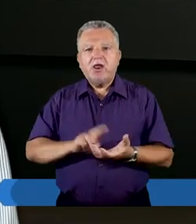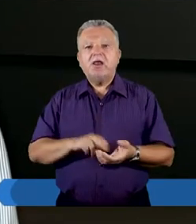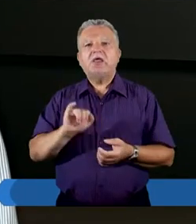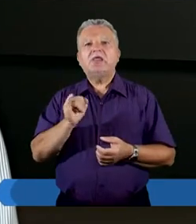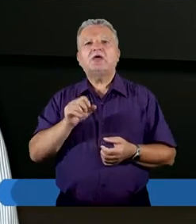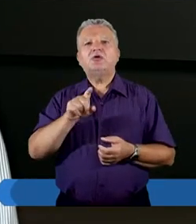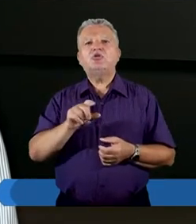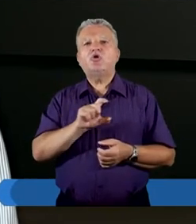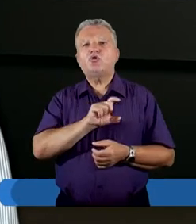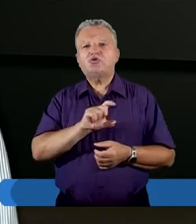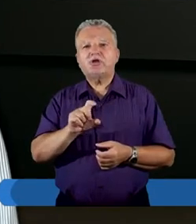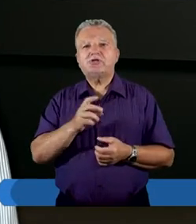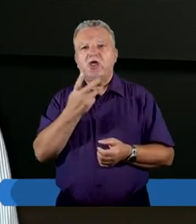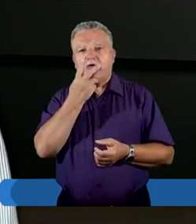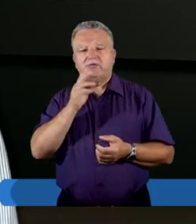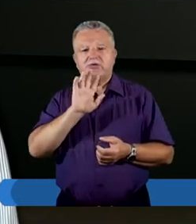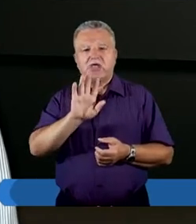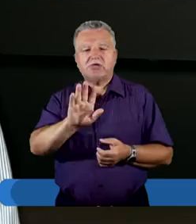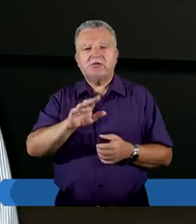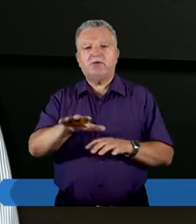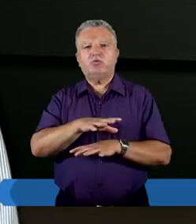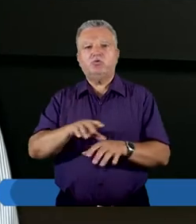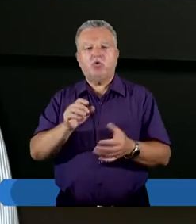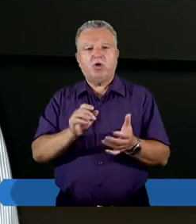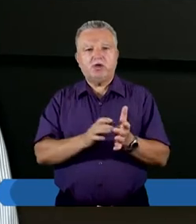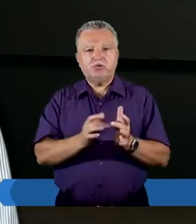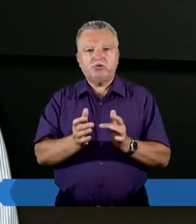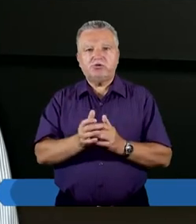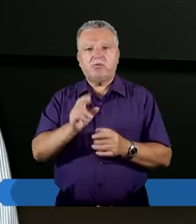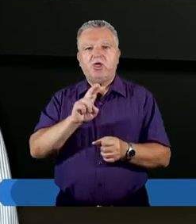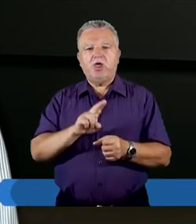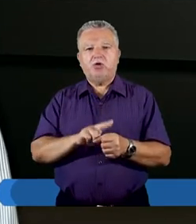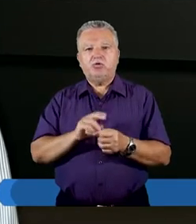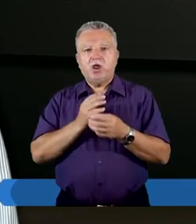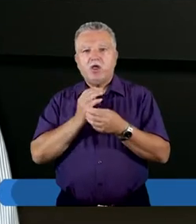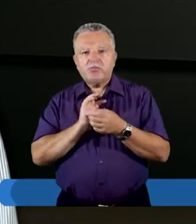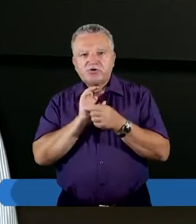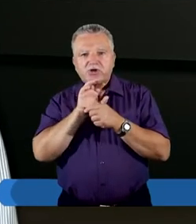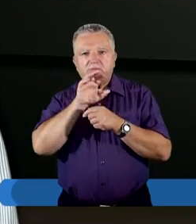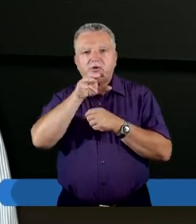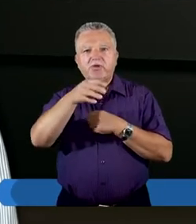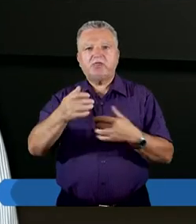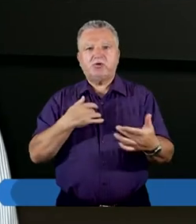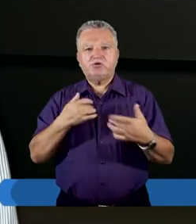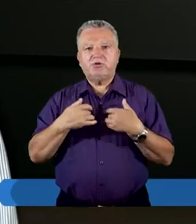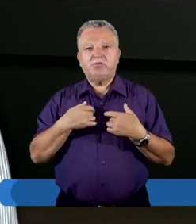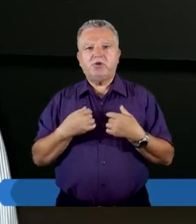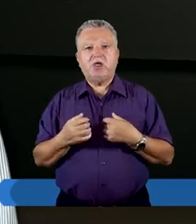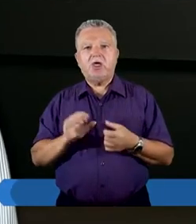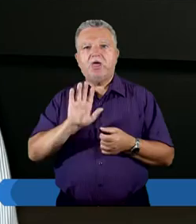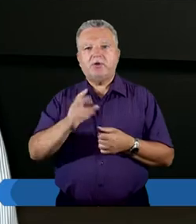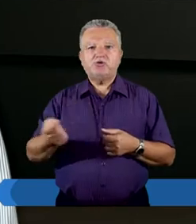na jaki to czas wskazywał działający w nich Duch Chrystusowy, który przepowiadał cierpienia mające przyjść na